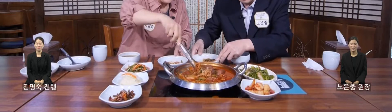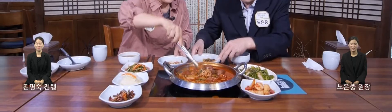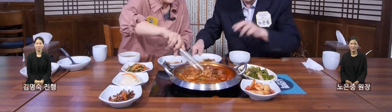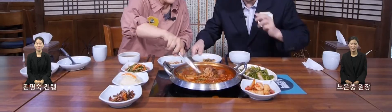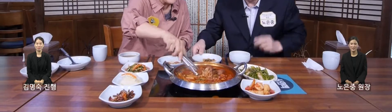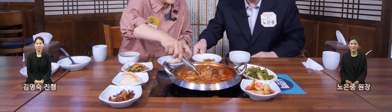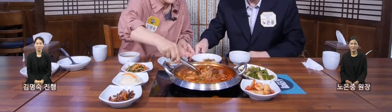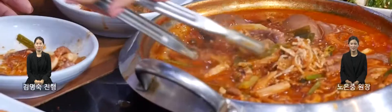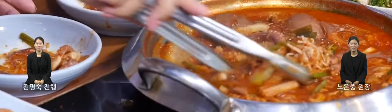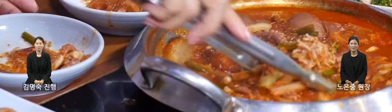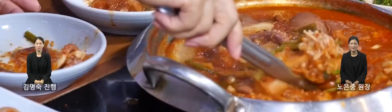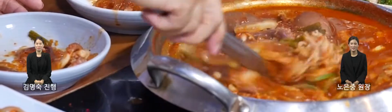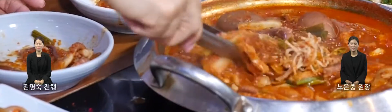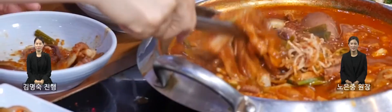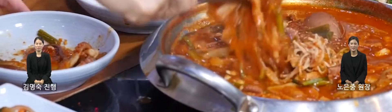이제